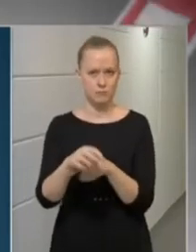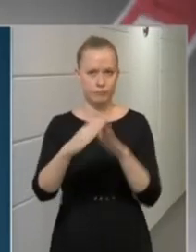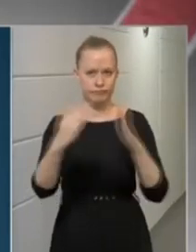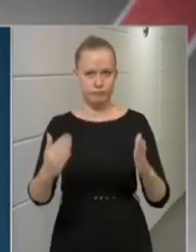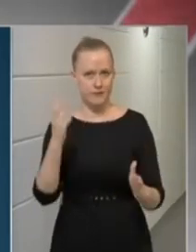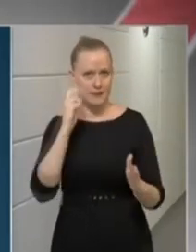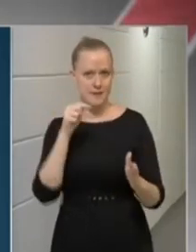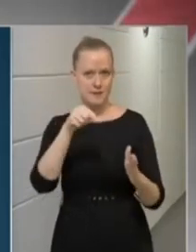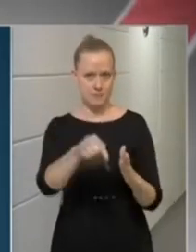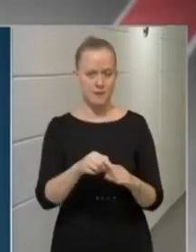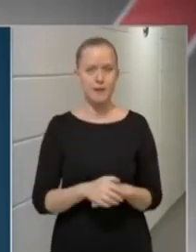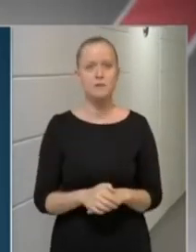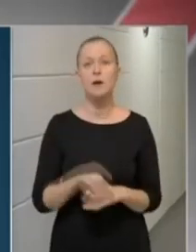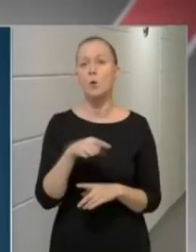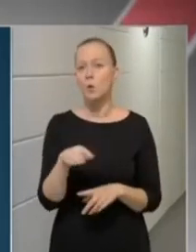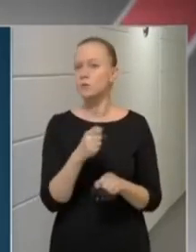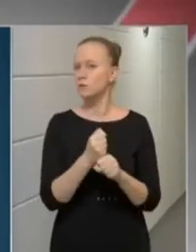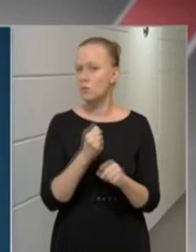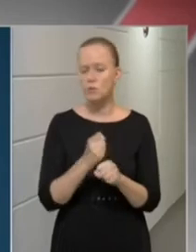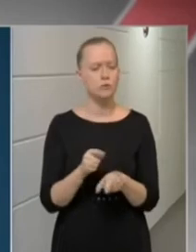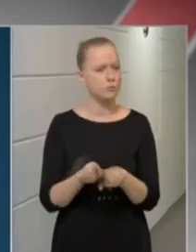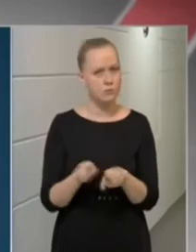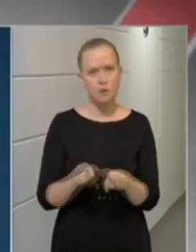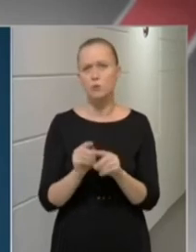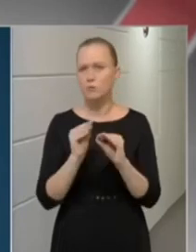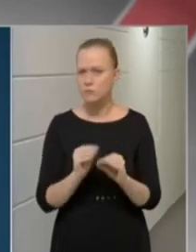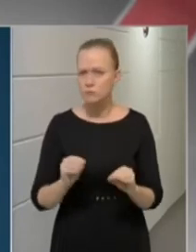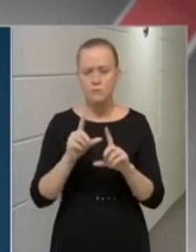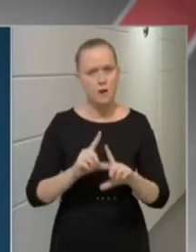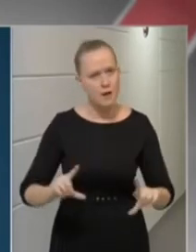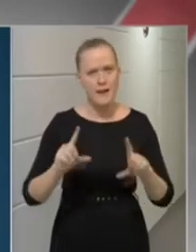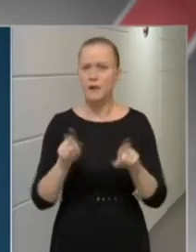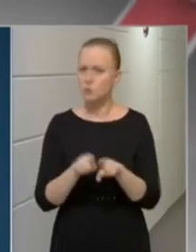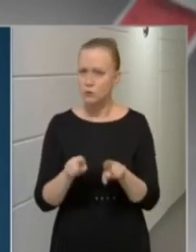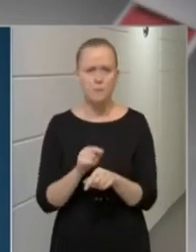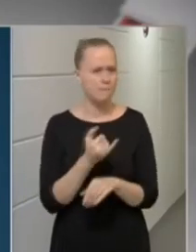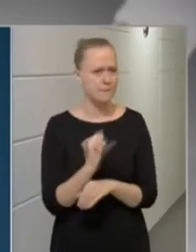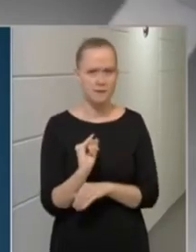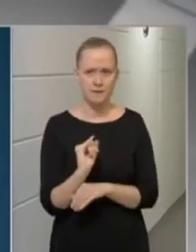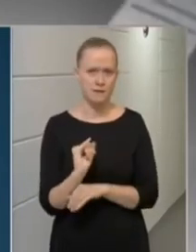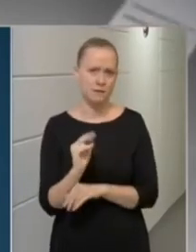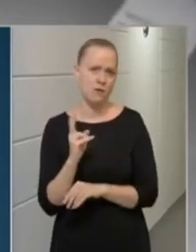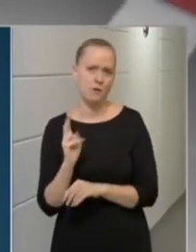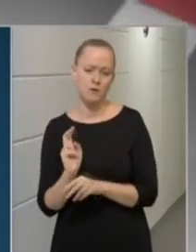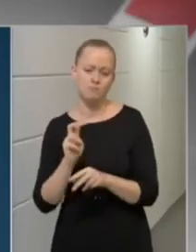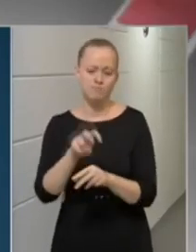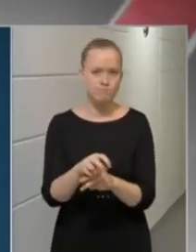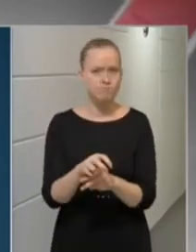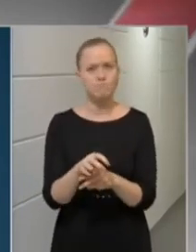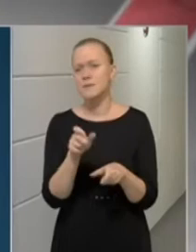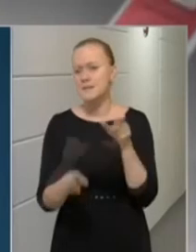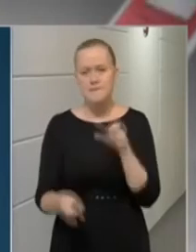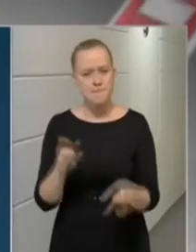Természetesen az ott dolgozókra, pedagógusokra és mindenkire, aki az intézménynek a